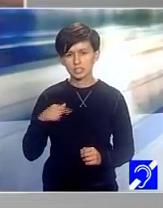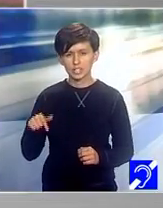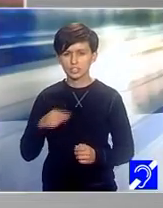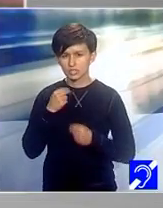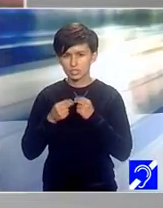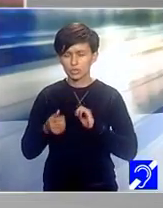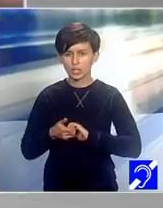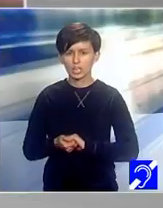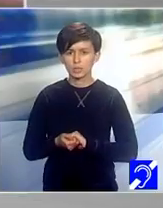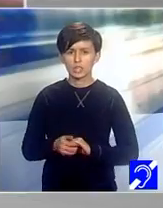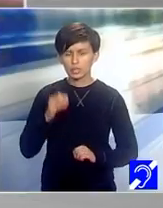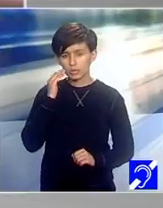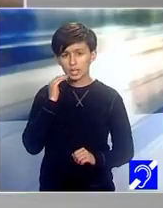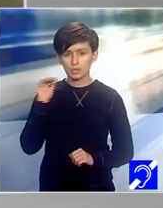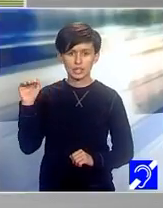cândva?